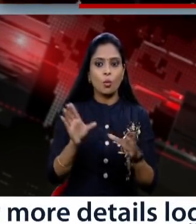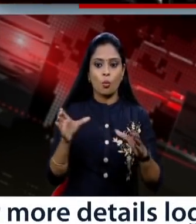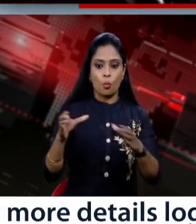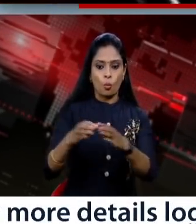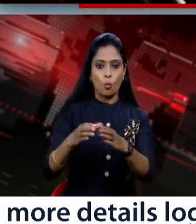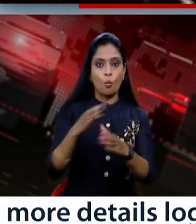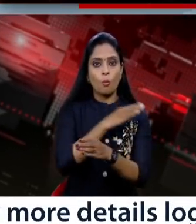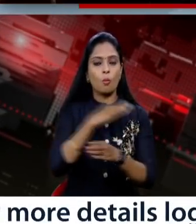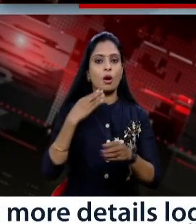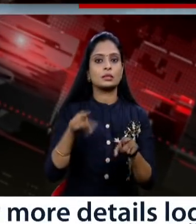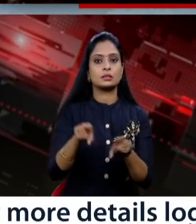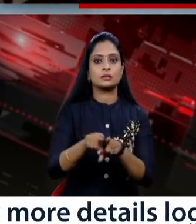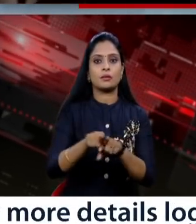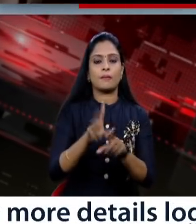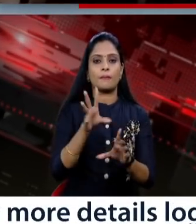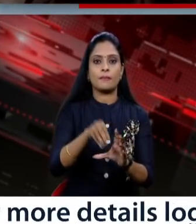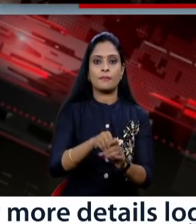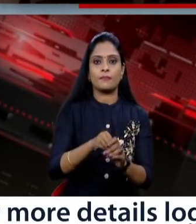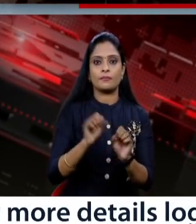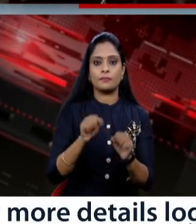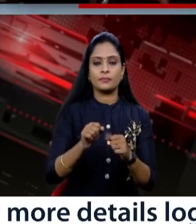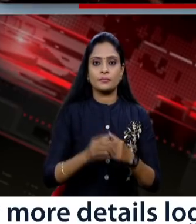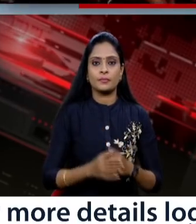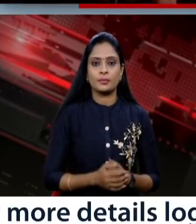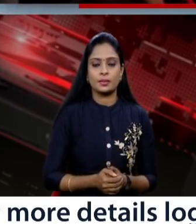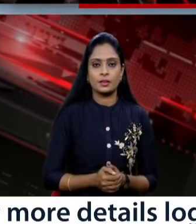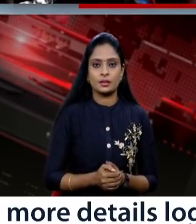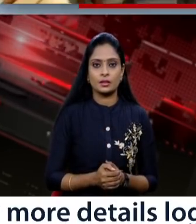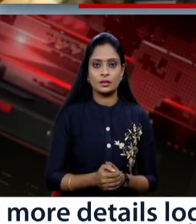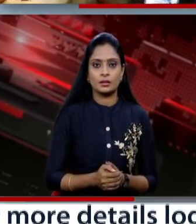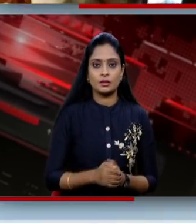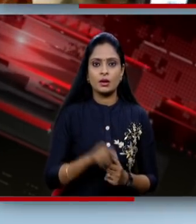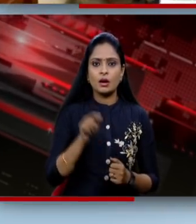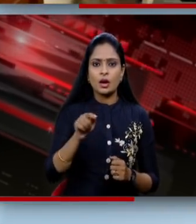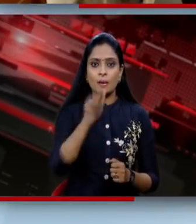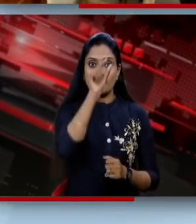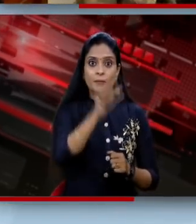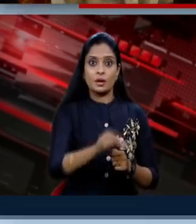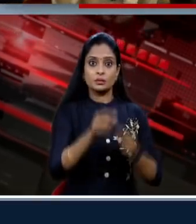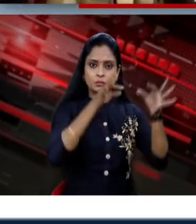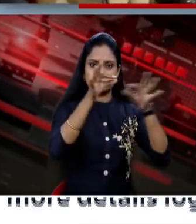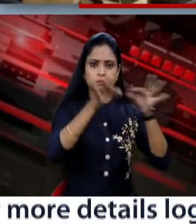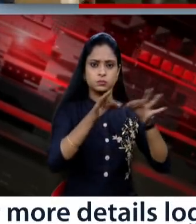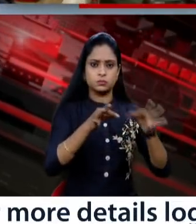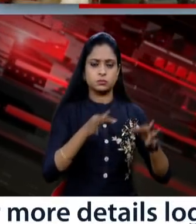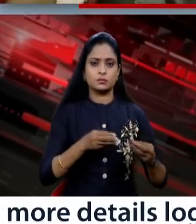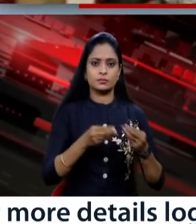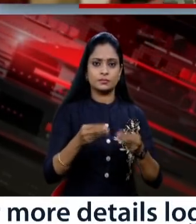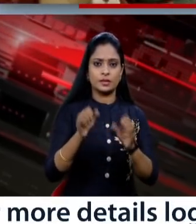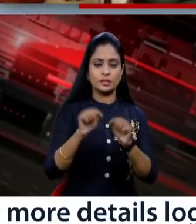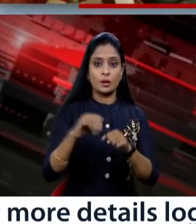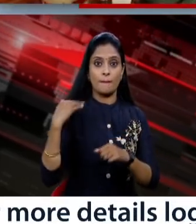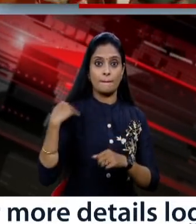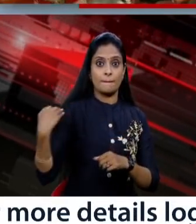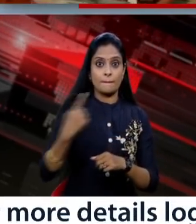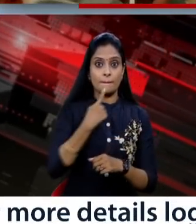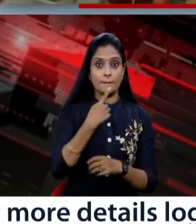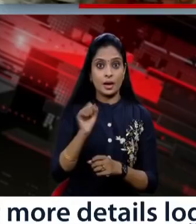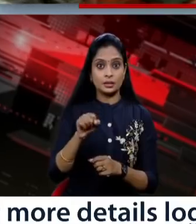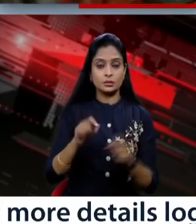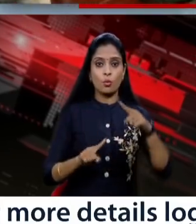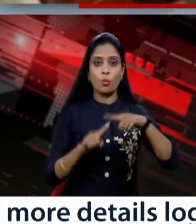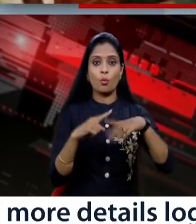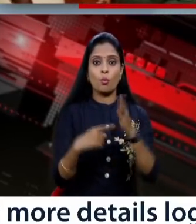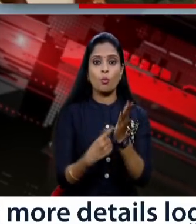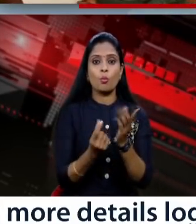അത് എഴുതി മാറും. പുള്ളി അവിടെ വിശദമാക്കുന്നുണ്ട്. പുള്ളി അത് അവിടെ വിശദമാക്കി പുള്ളിയുടെ അനിയനോട് പറയുന്നുണ്ട്. ട്രൂത്ത് എന്ന് പറഞ്ഞ പടം നീ